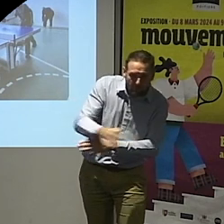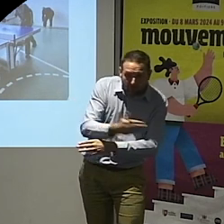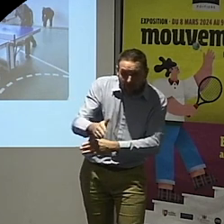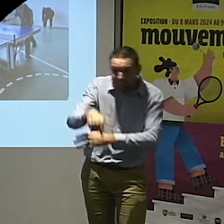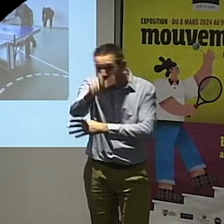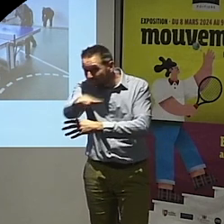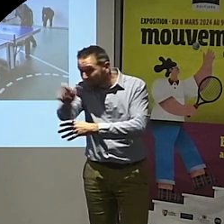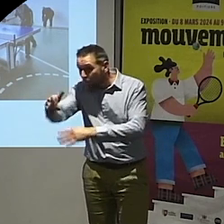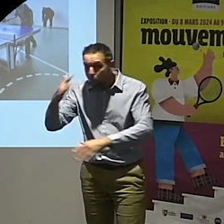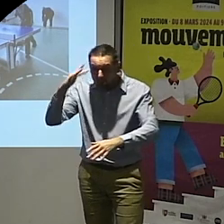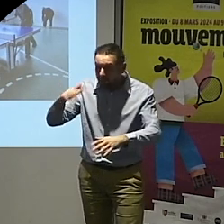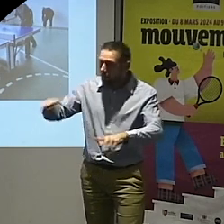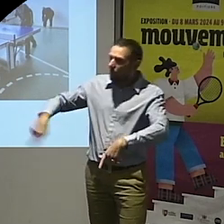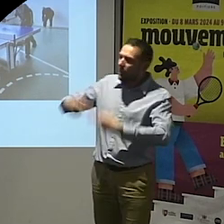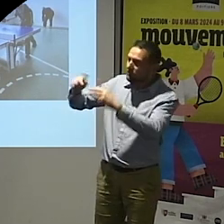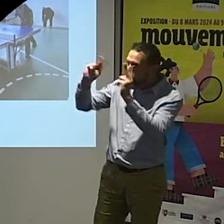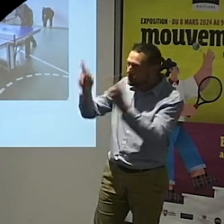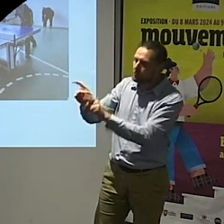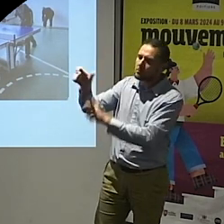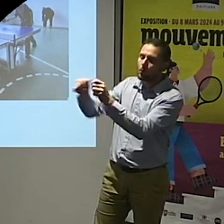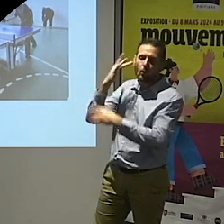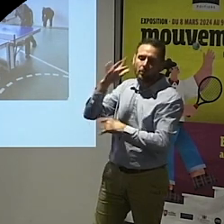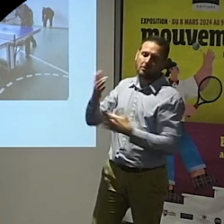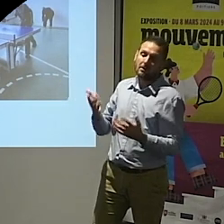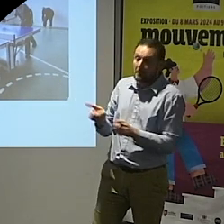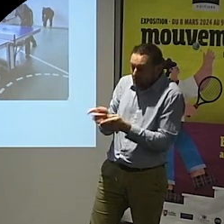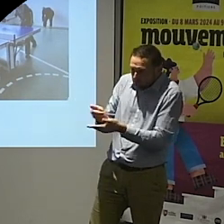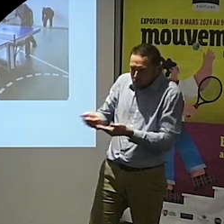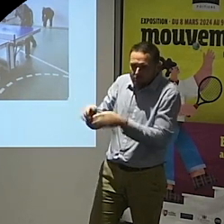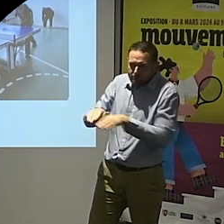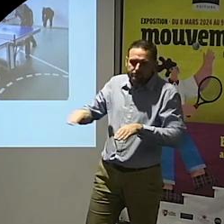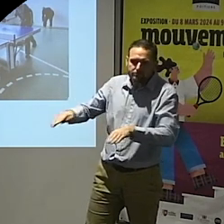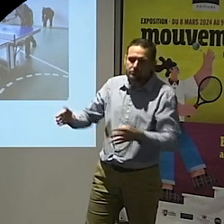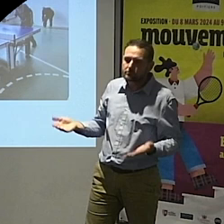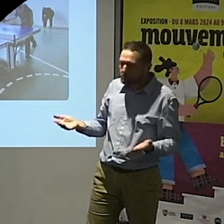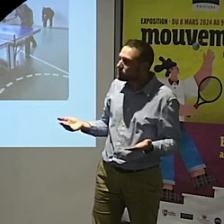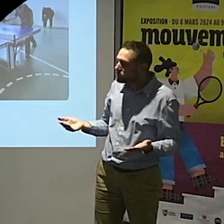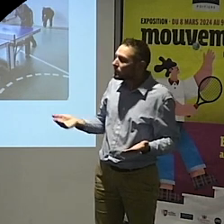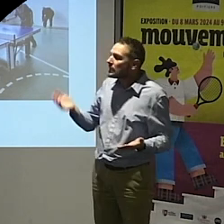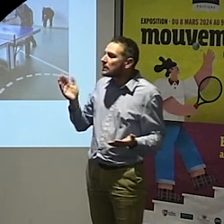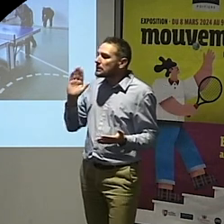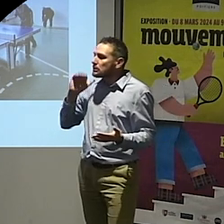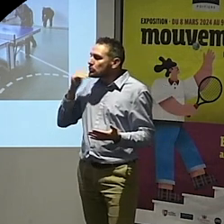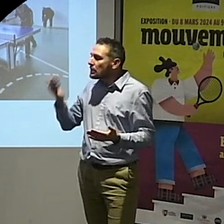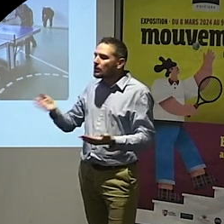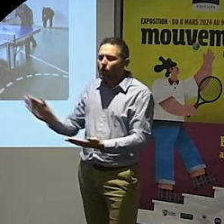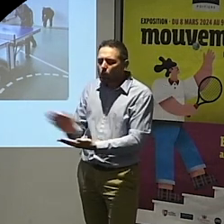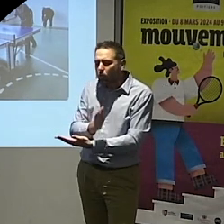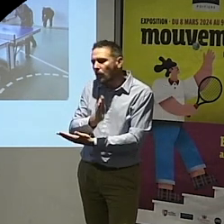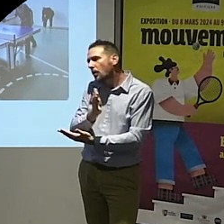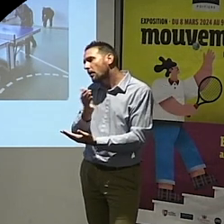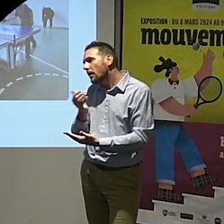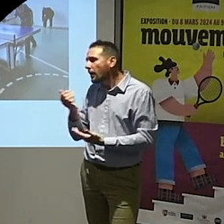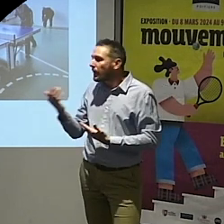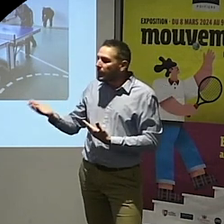de bon en fait pour notre organisme, pour notre corps, c'est on le dit des fois de manière très rapide, sortir de sa zone de confort, mais